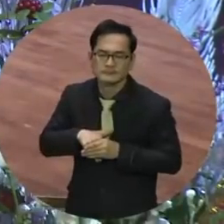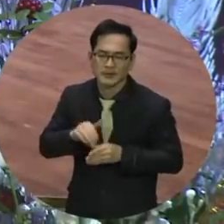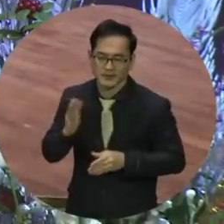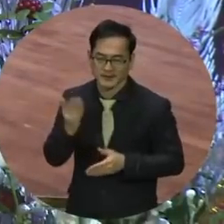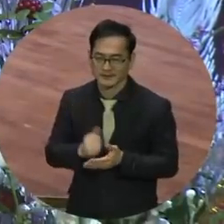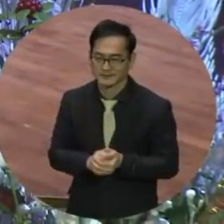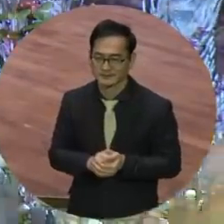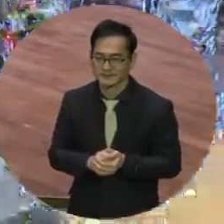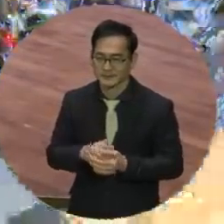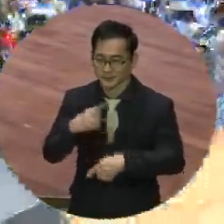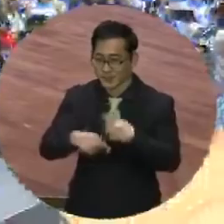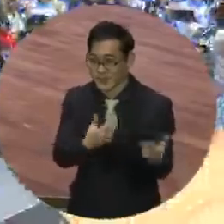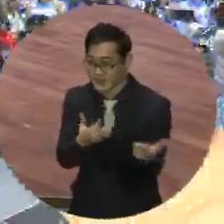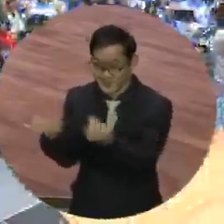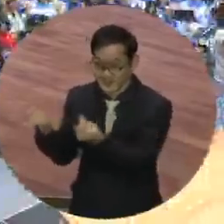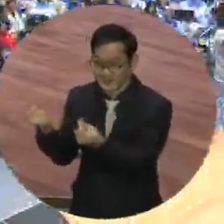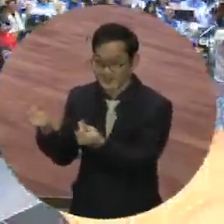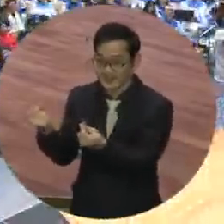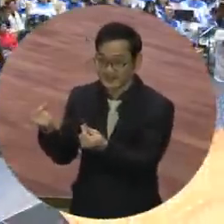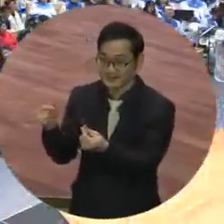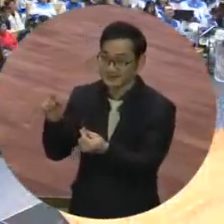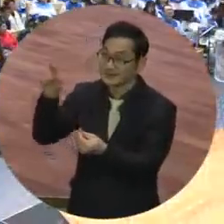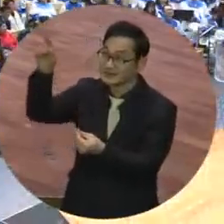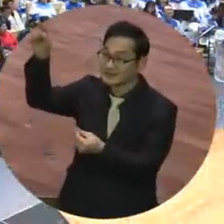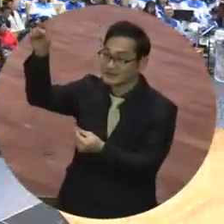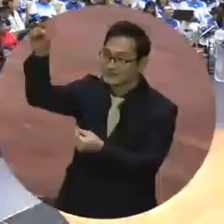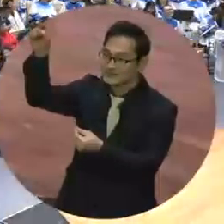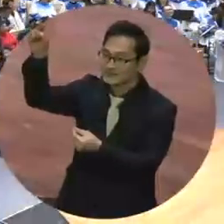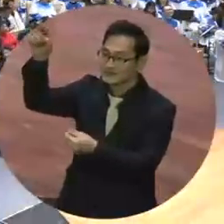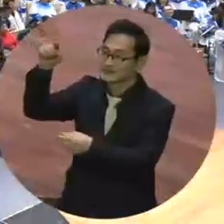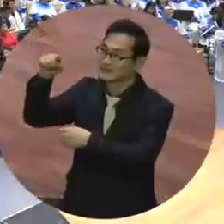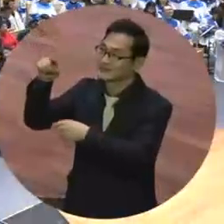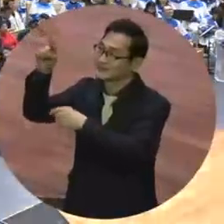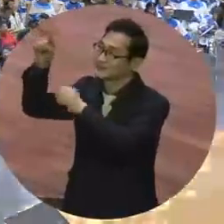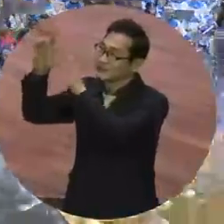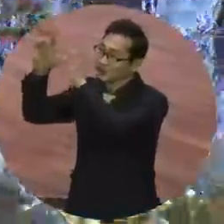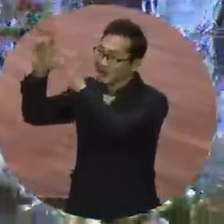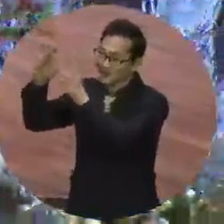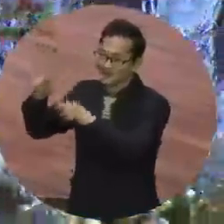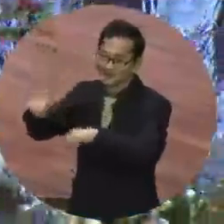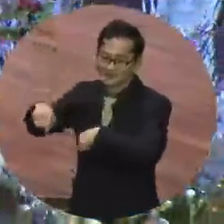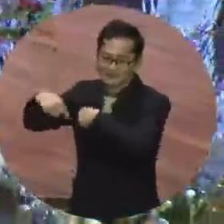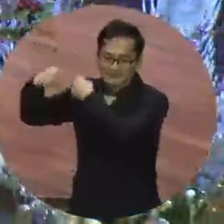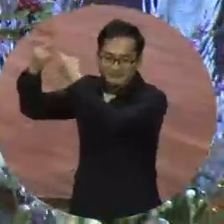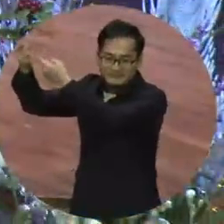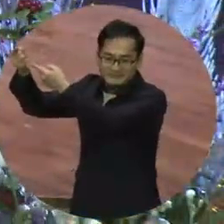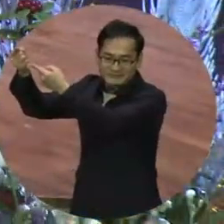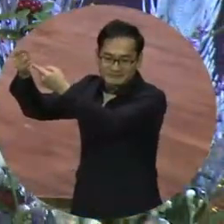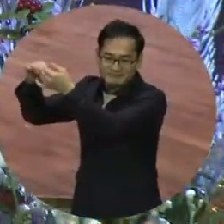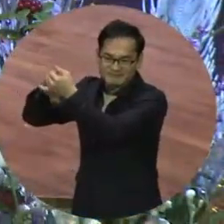따라서 갈천당 1호 2각. 그게 뭔지 점수한 물어봐야겠다.